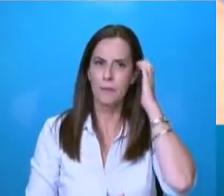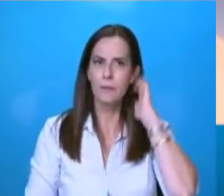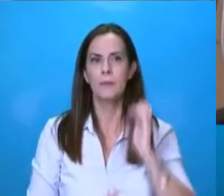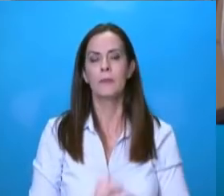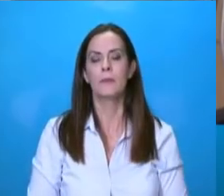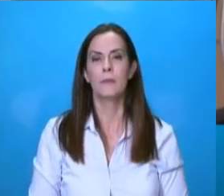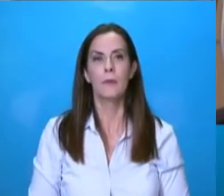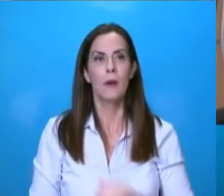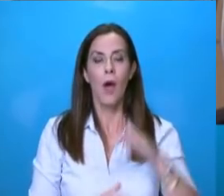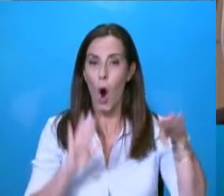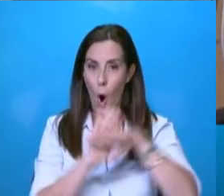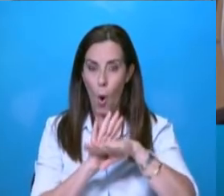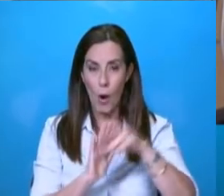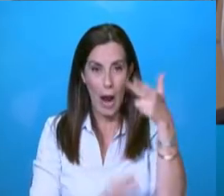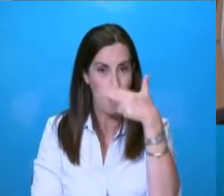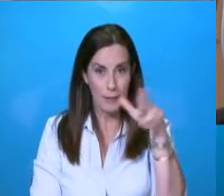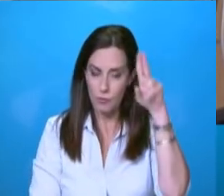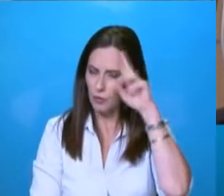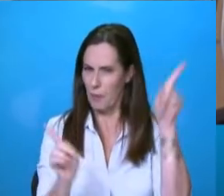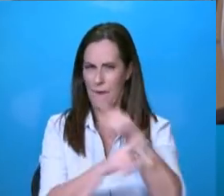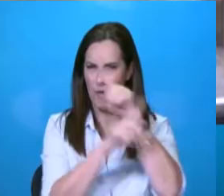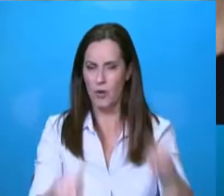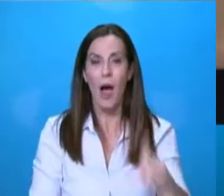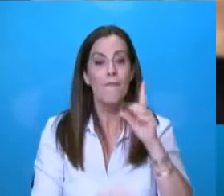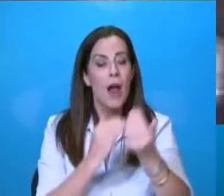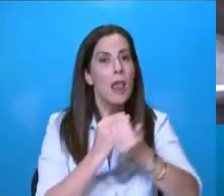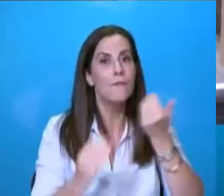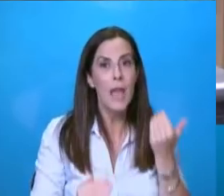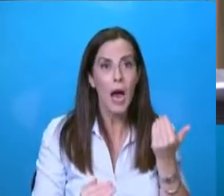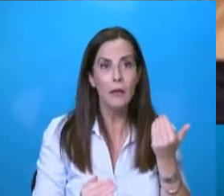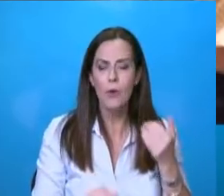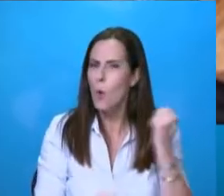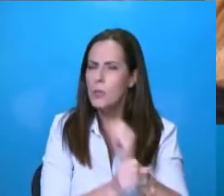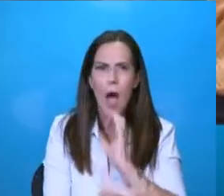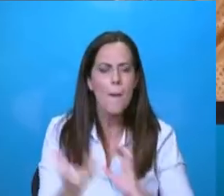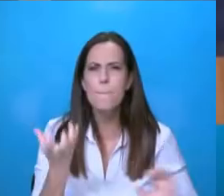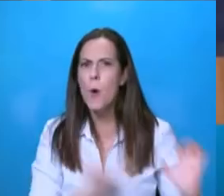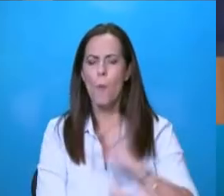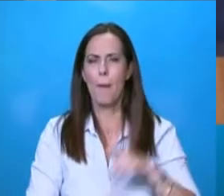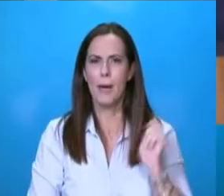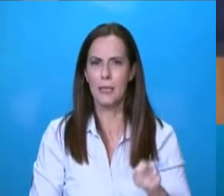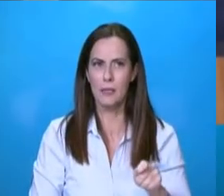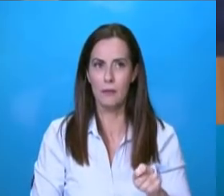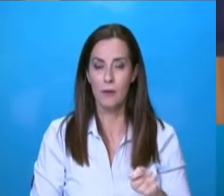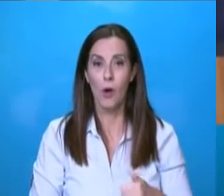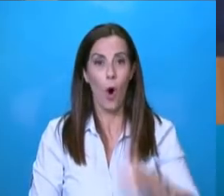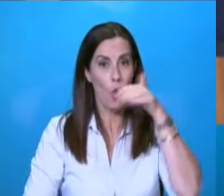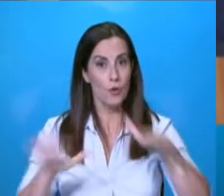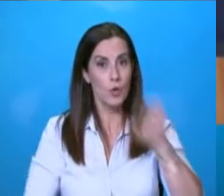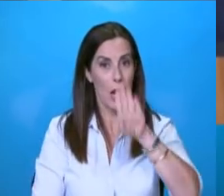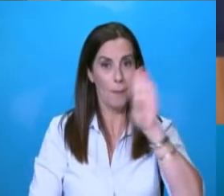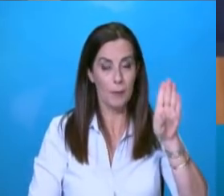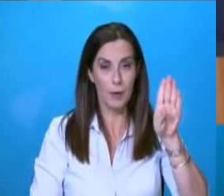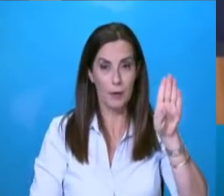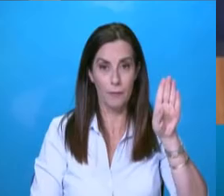לצאת, חבר הכנסת עודה, נא לצאת. אמנם חוק המצלמות של הליכוד נפל, אך עוד לפני כן הוא עורר מהומה בכנסת. ראש הממשלה נתניהו ויושב